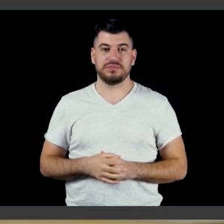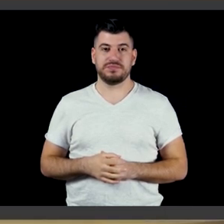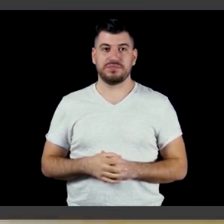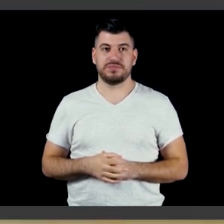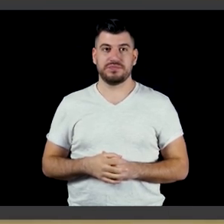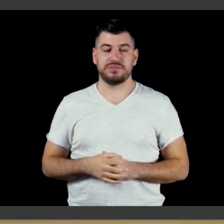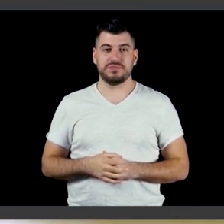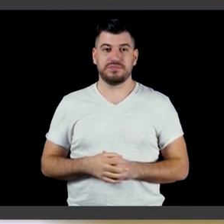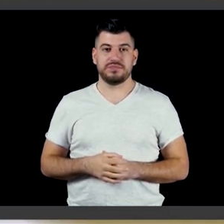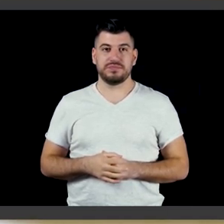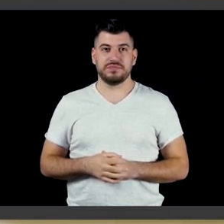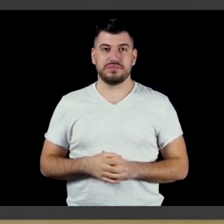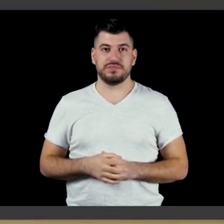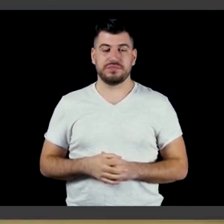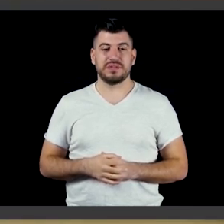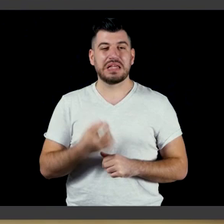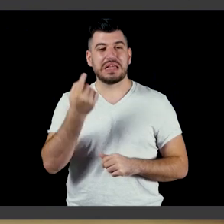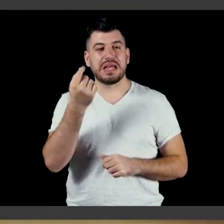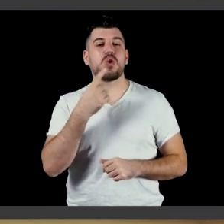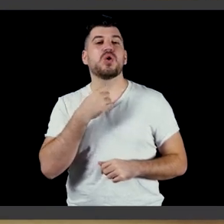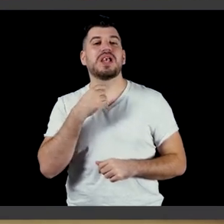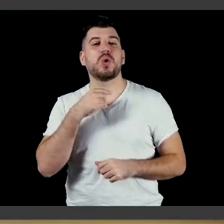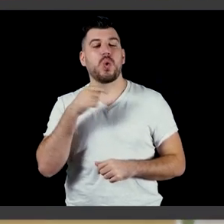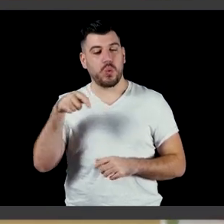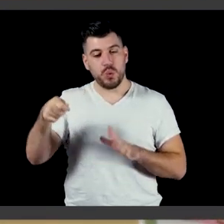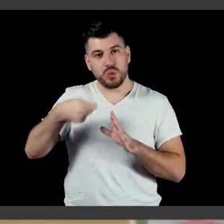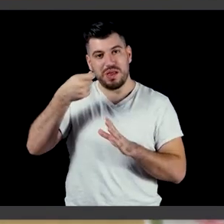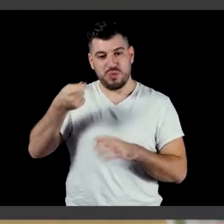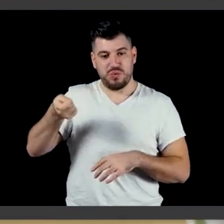Ολαλά. Και έχω λίγο γλυκό του κουταλιού πορτοκάλι.